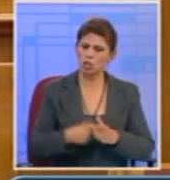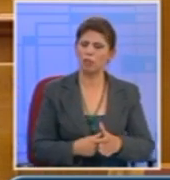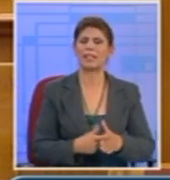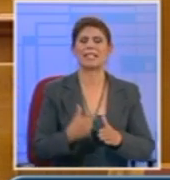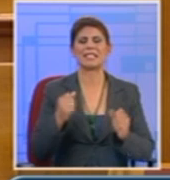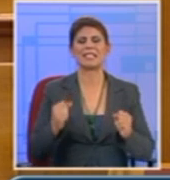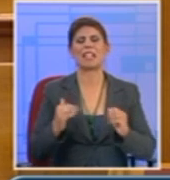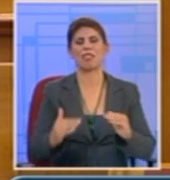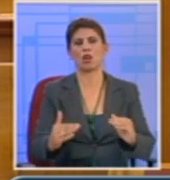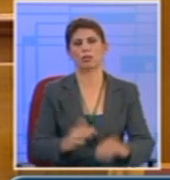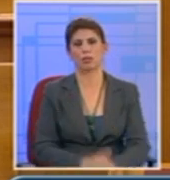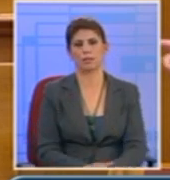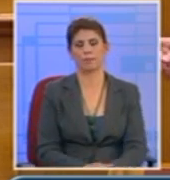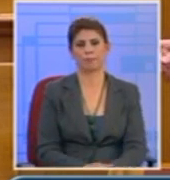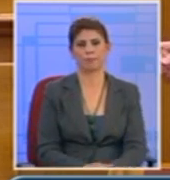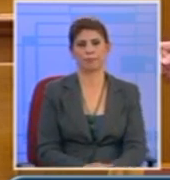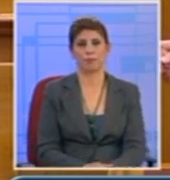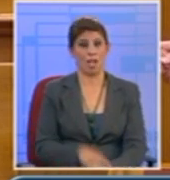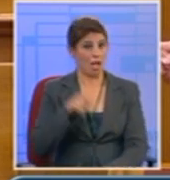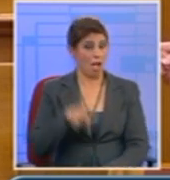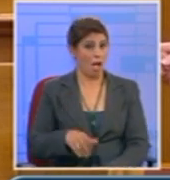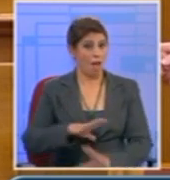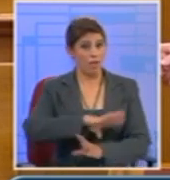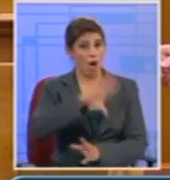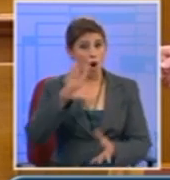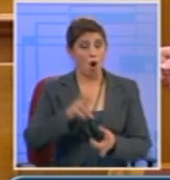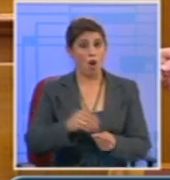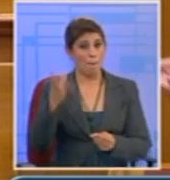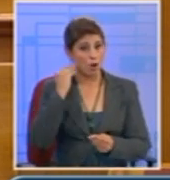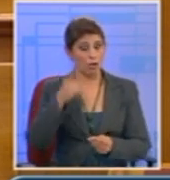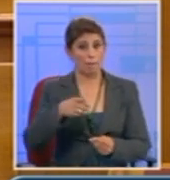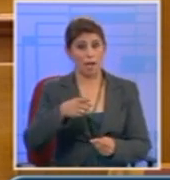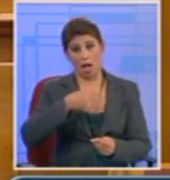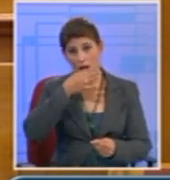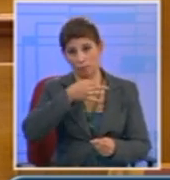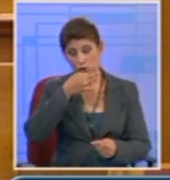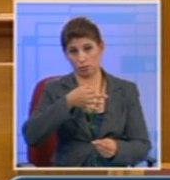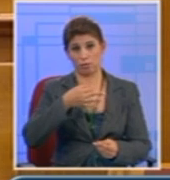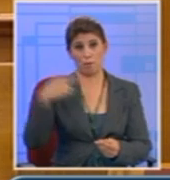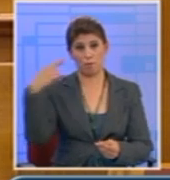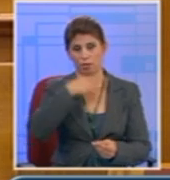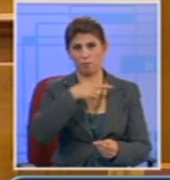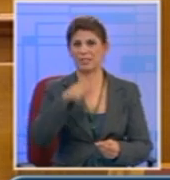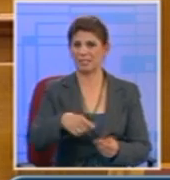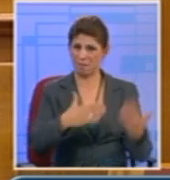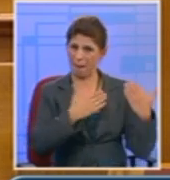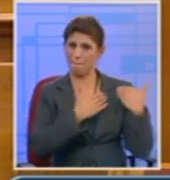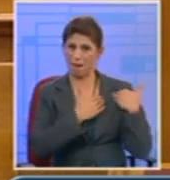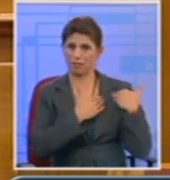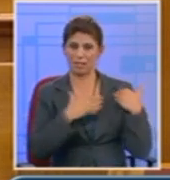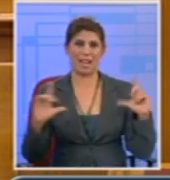σταθερότητας αυτά που ακούσαμε από το στόμα του πρωθυπουργού ήταν μια υπεύθυνη